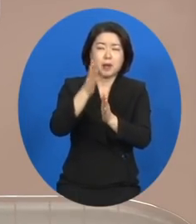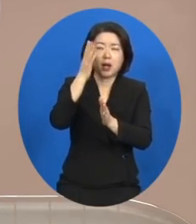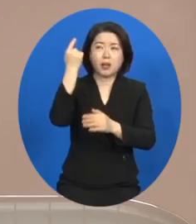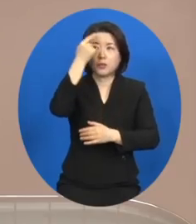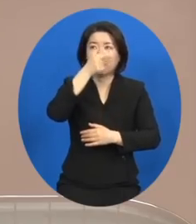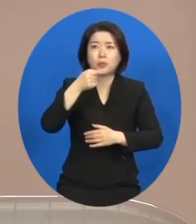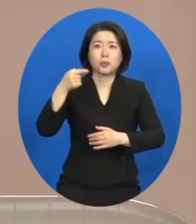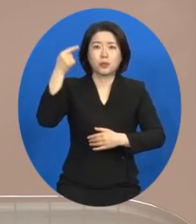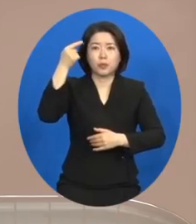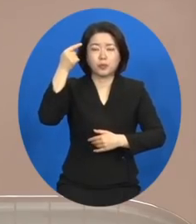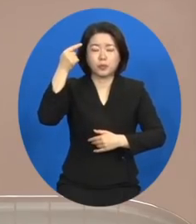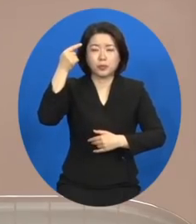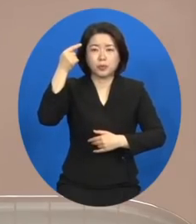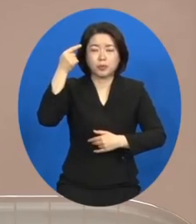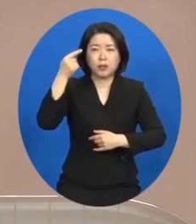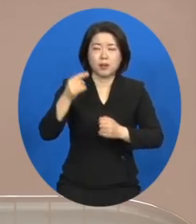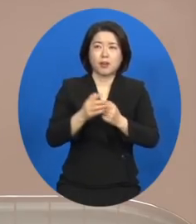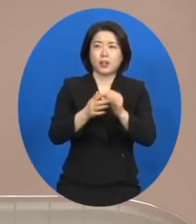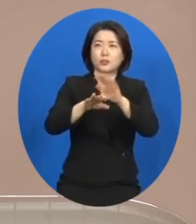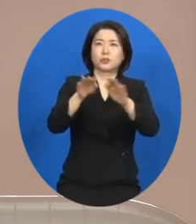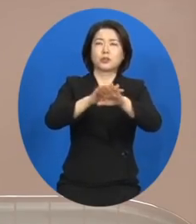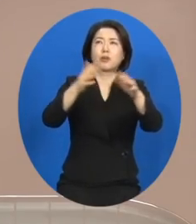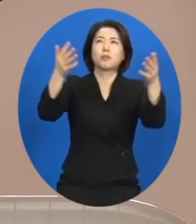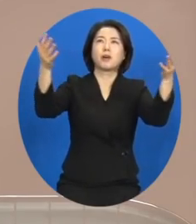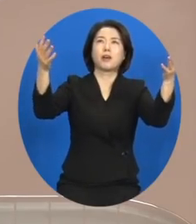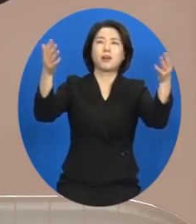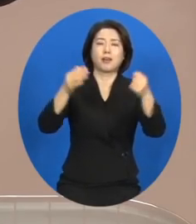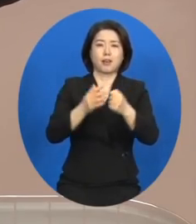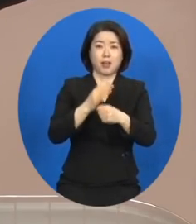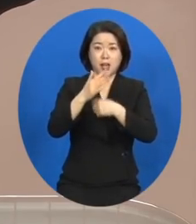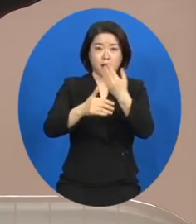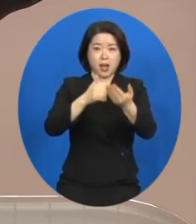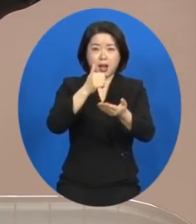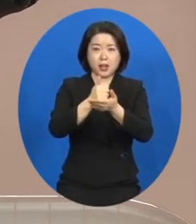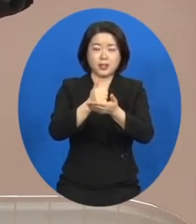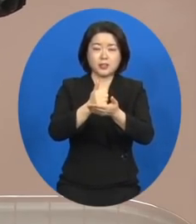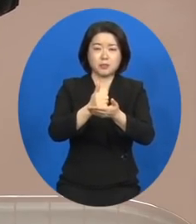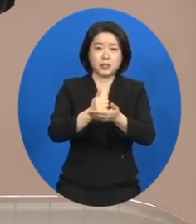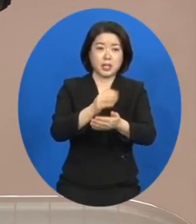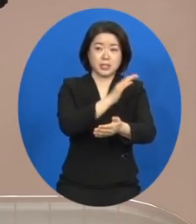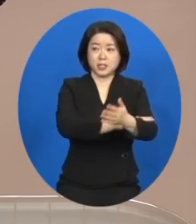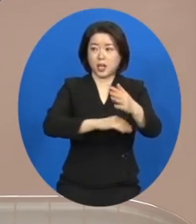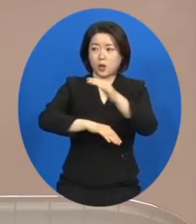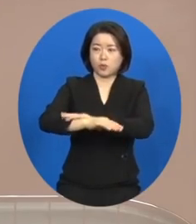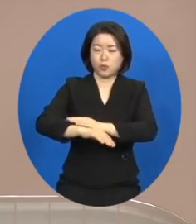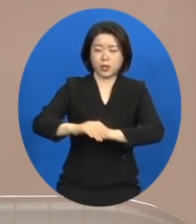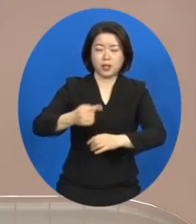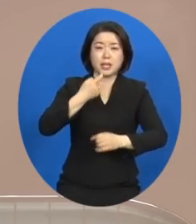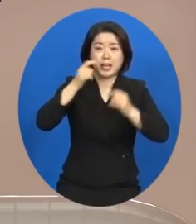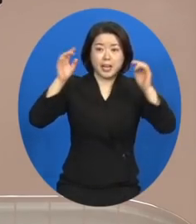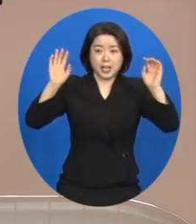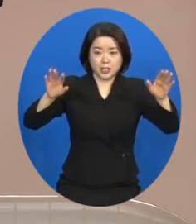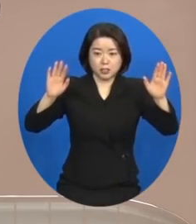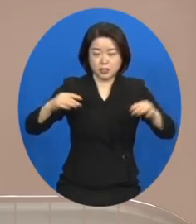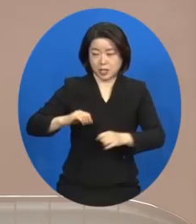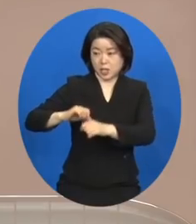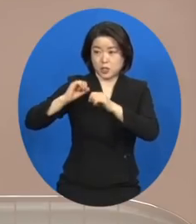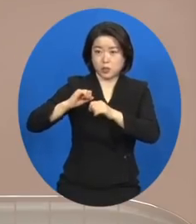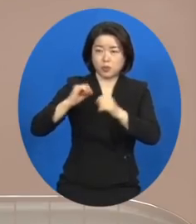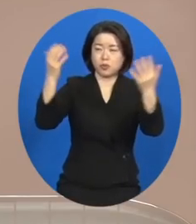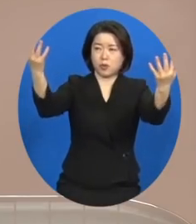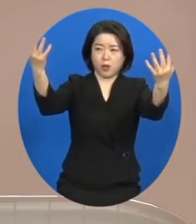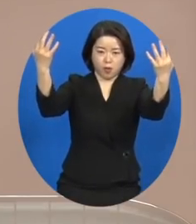드시는 거예요. 저걸 봐라. 하나님이 지금 좌우에 천군 천사를 거느리고 나를 맞이하러 나오셨다. 그러니까